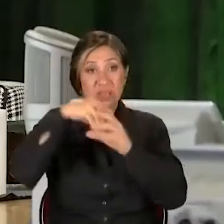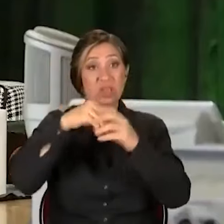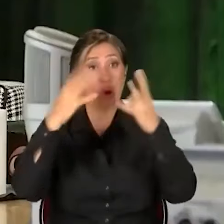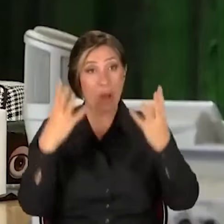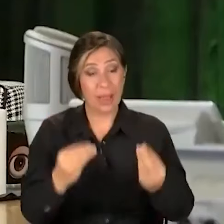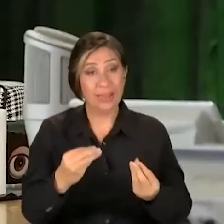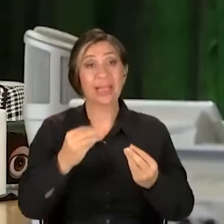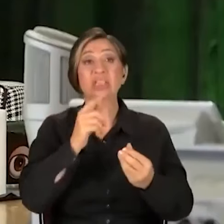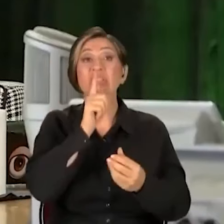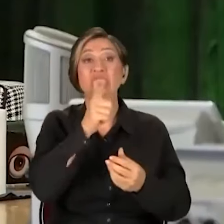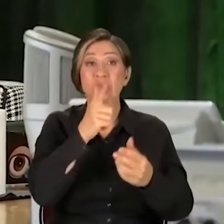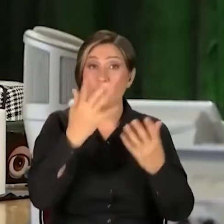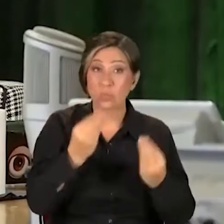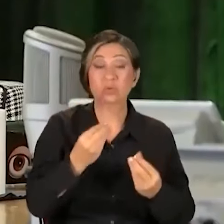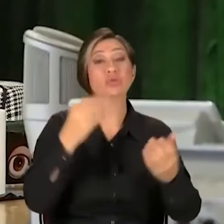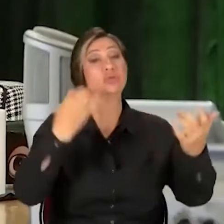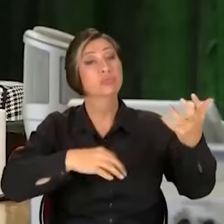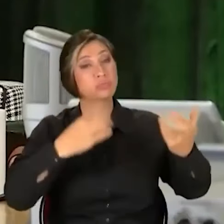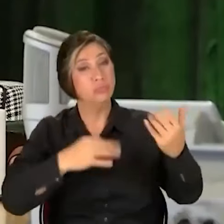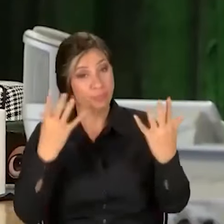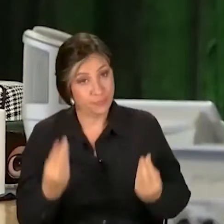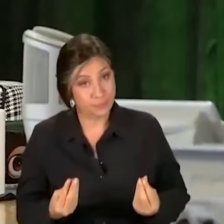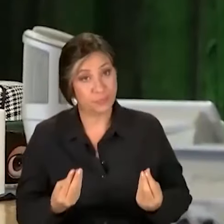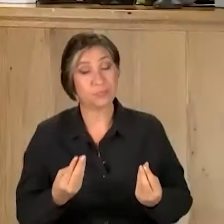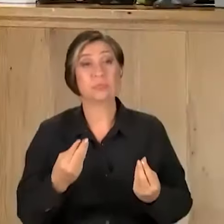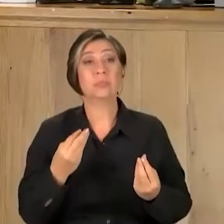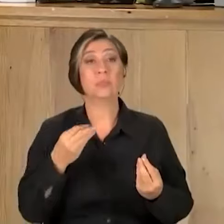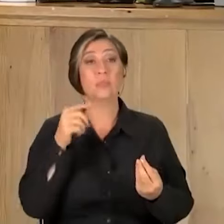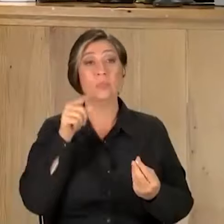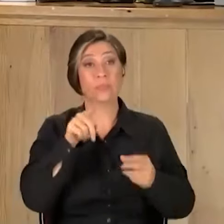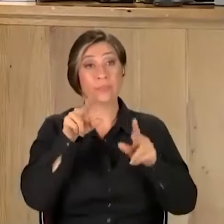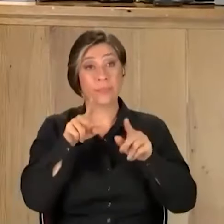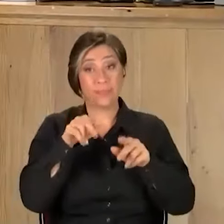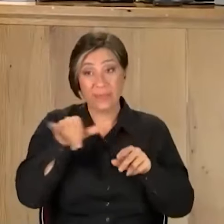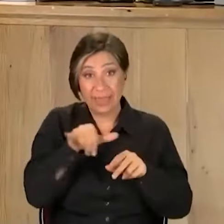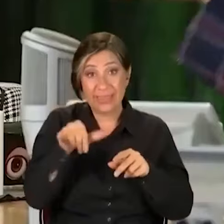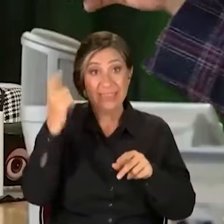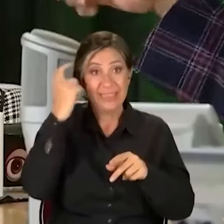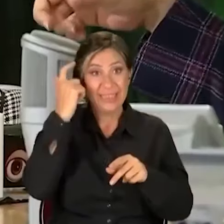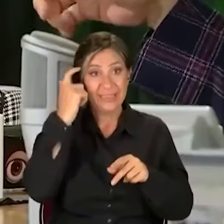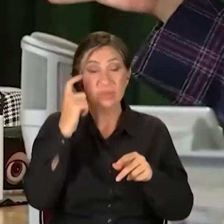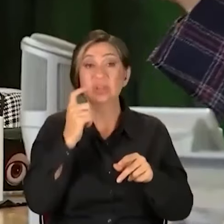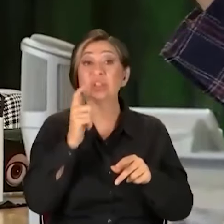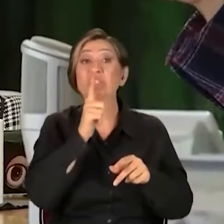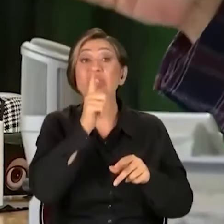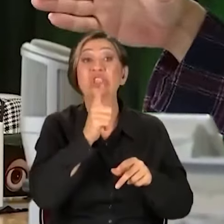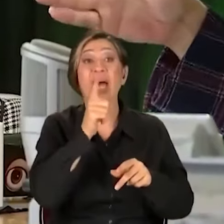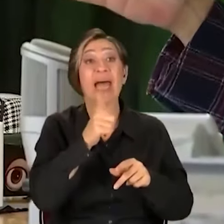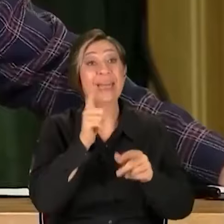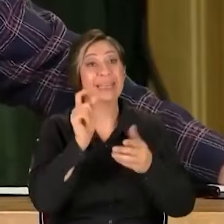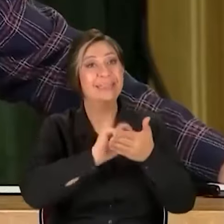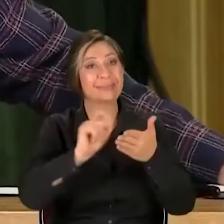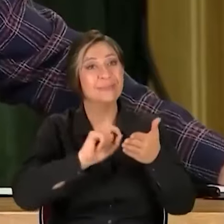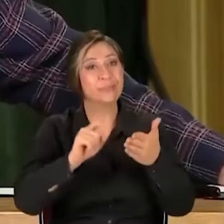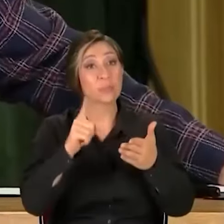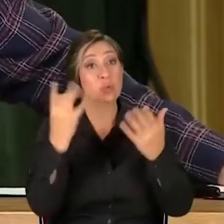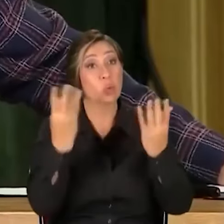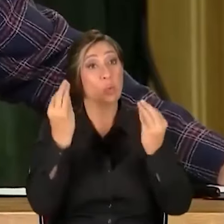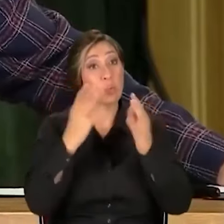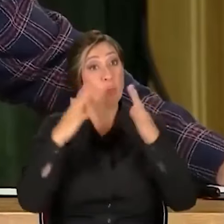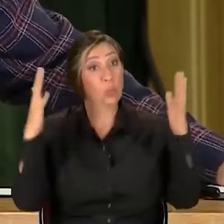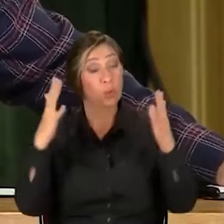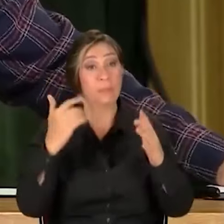işte hiciv şairlerimiz olsun, ozanlarımız olsun. Bu tarz hani yakinen tanıdığımız. Şairler de, şairler de böyle çok